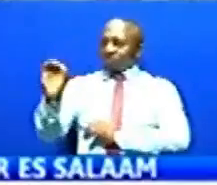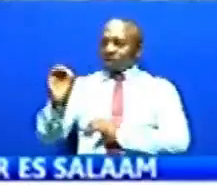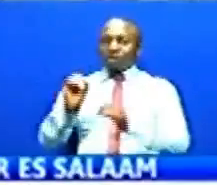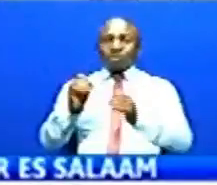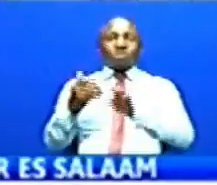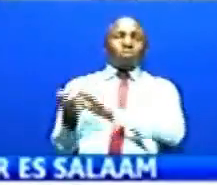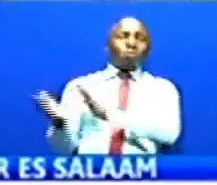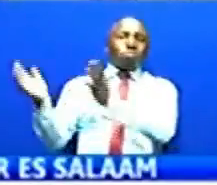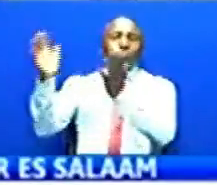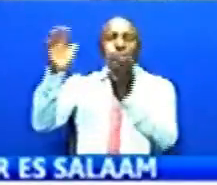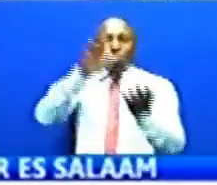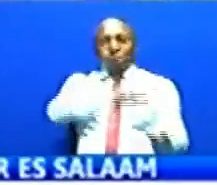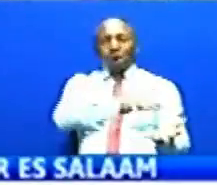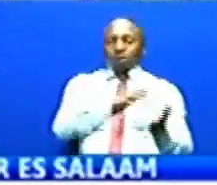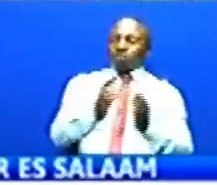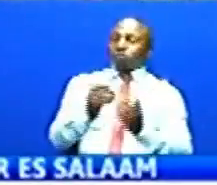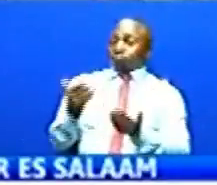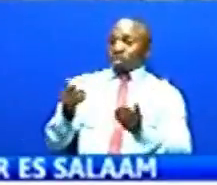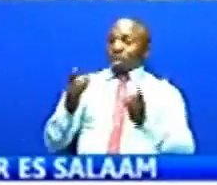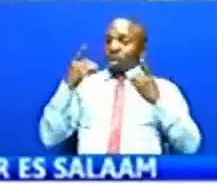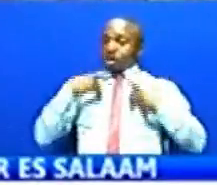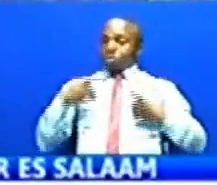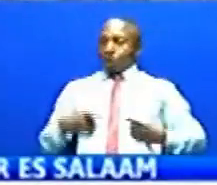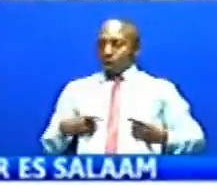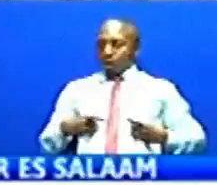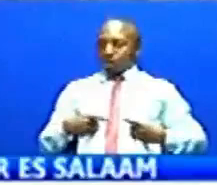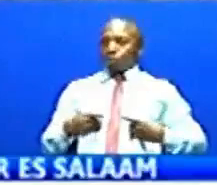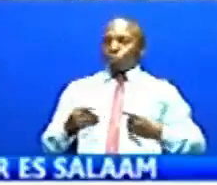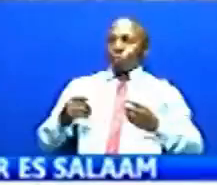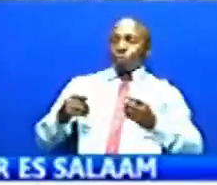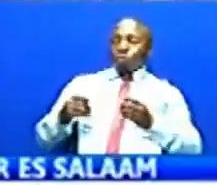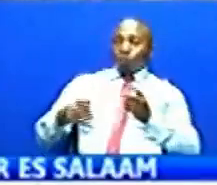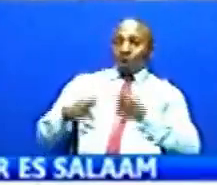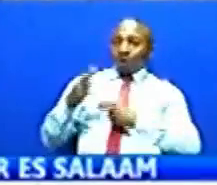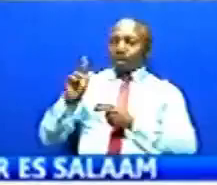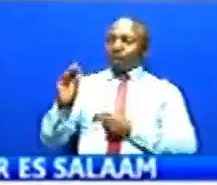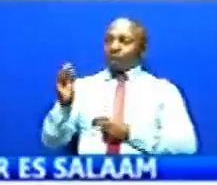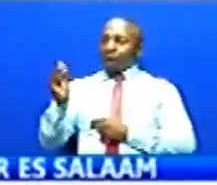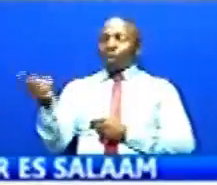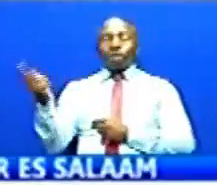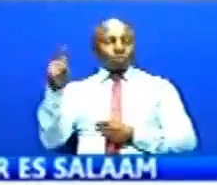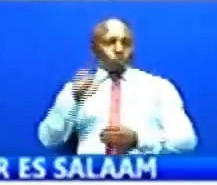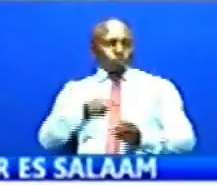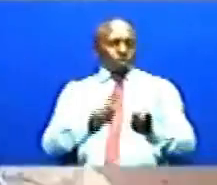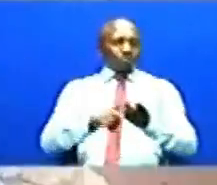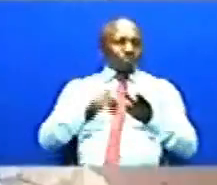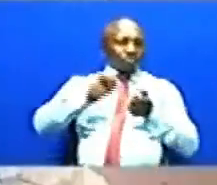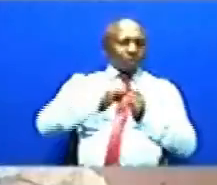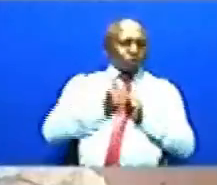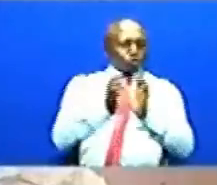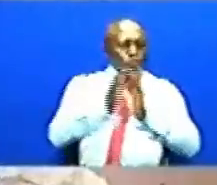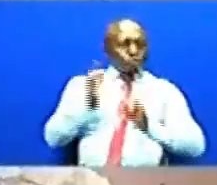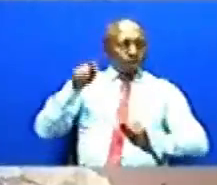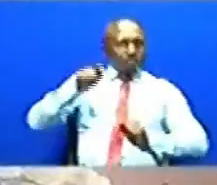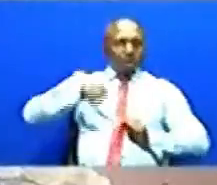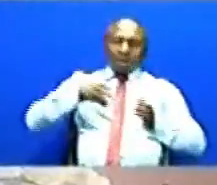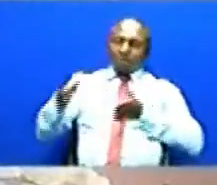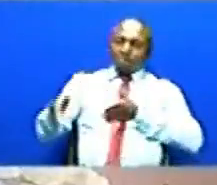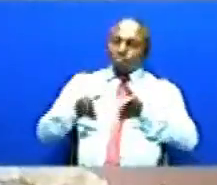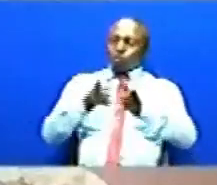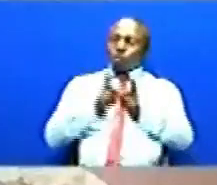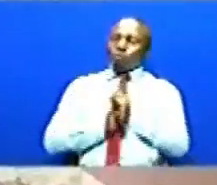30 zikianguka kinamvuta diwani wakati akawe Muta Rokatare. Tatizo kubwa lililopo kwamba ni